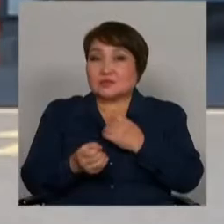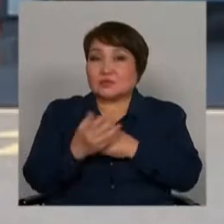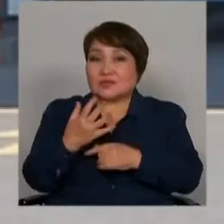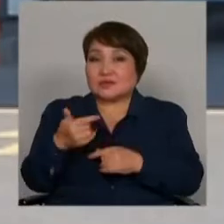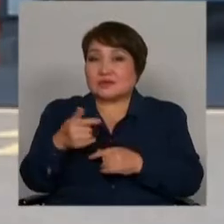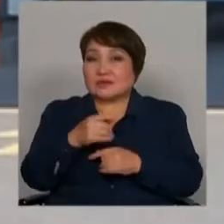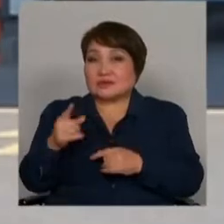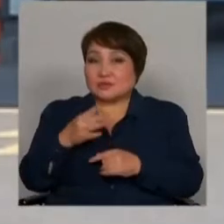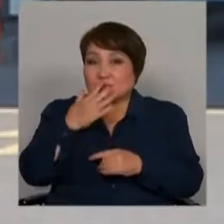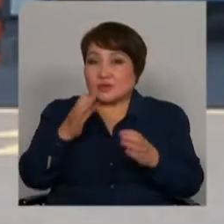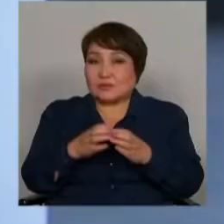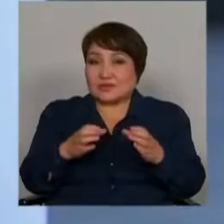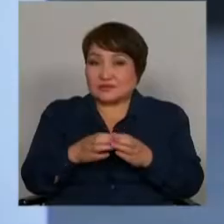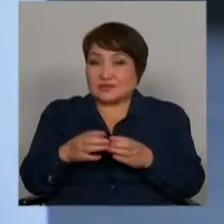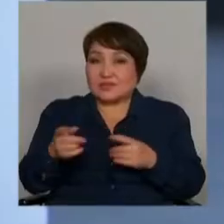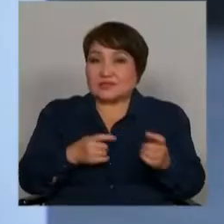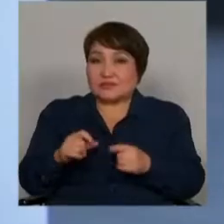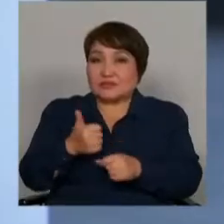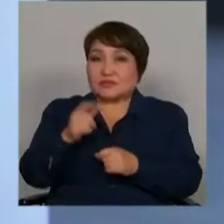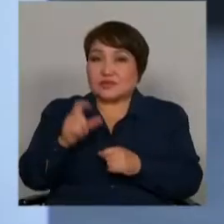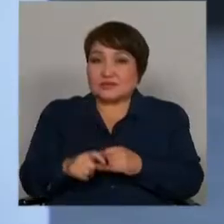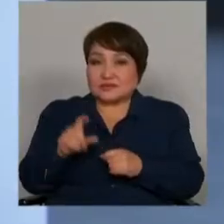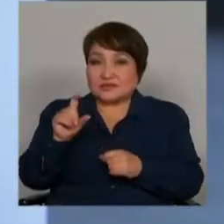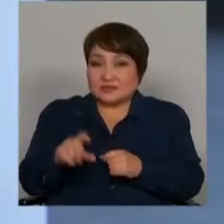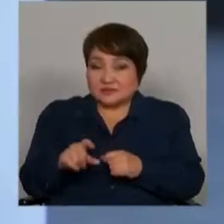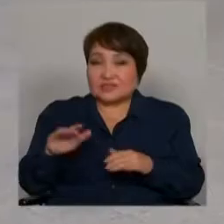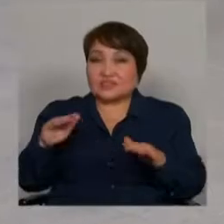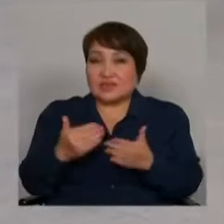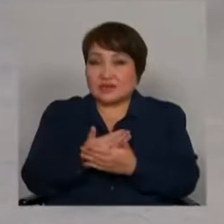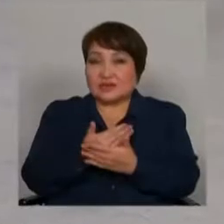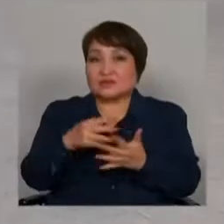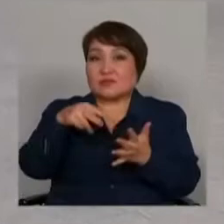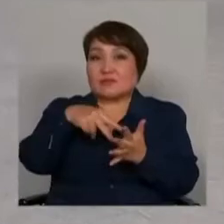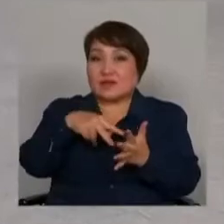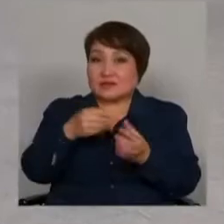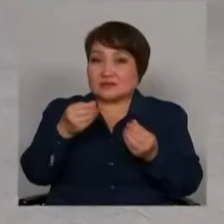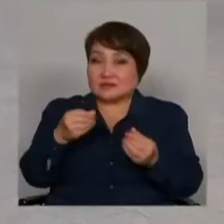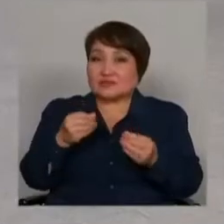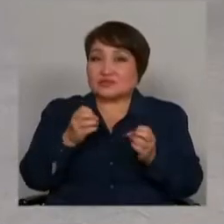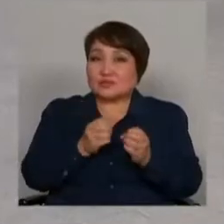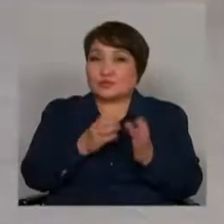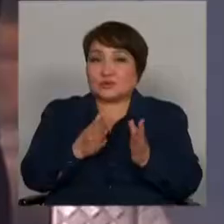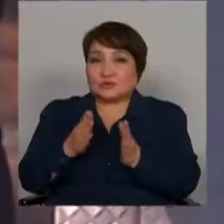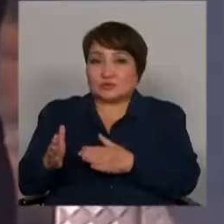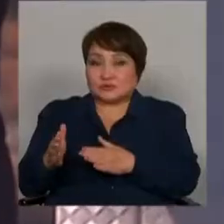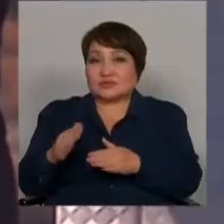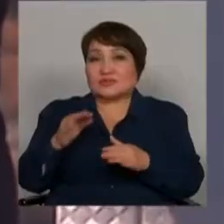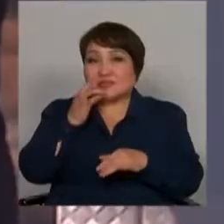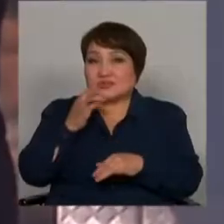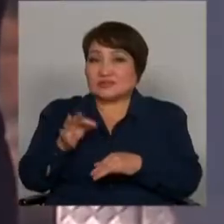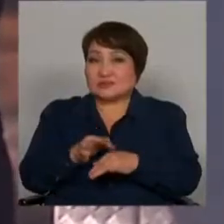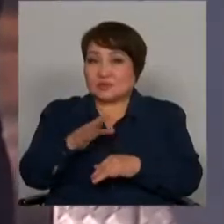басқарма төрағасы Мағзұм Мырзағалиев жанар жағармай бағасын тұрақтандыру үшін қабылданған шаралар туралы есеп берді. Сөзінше, еліміз